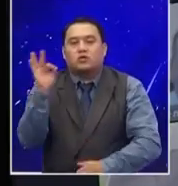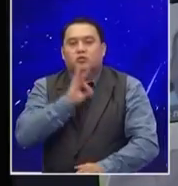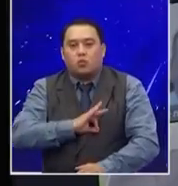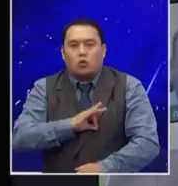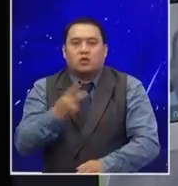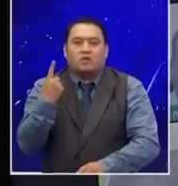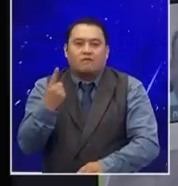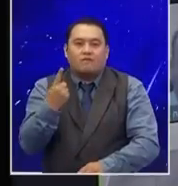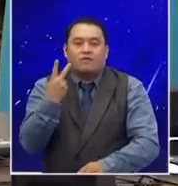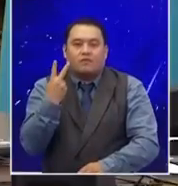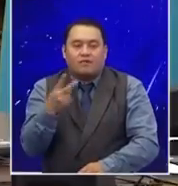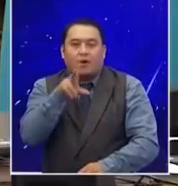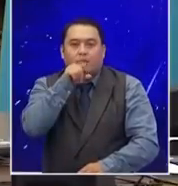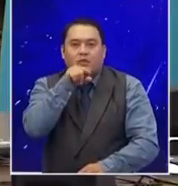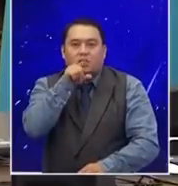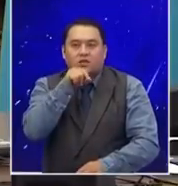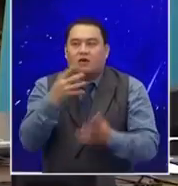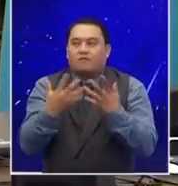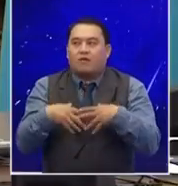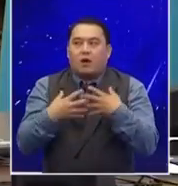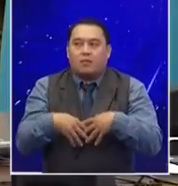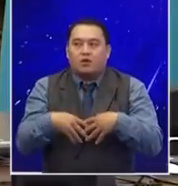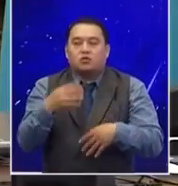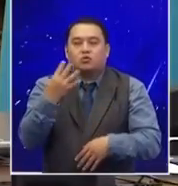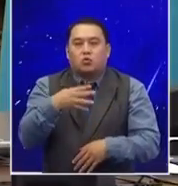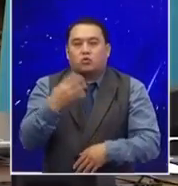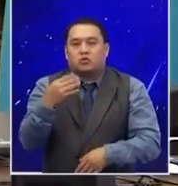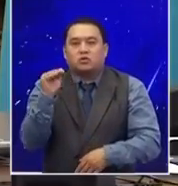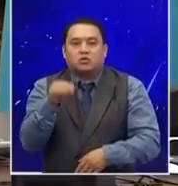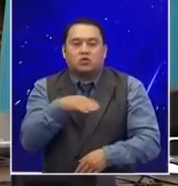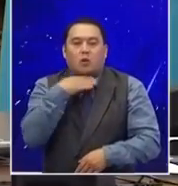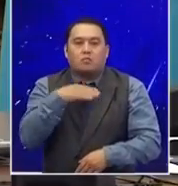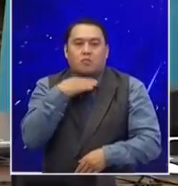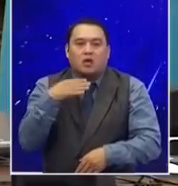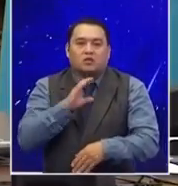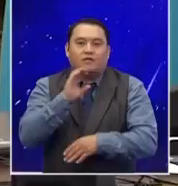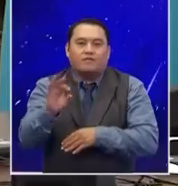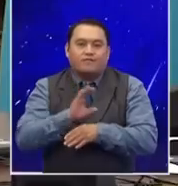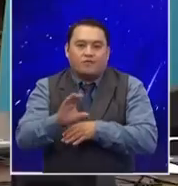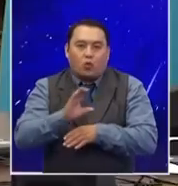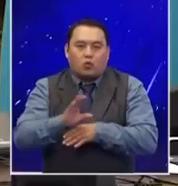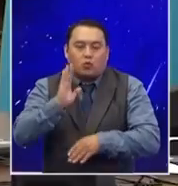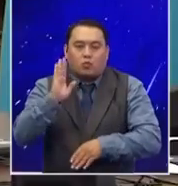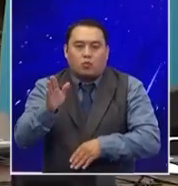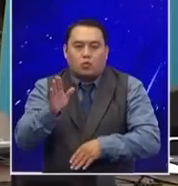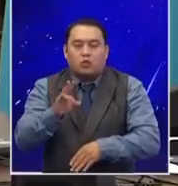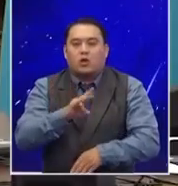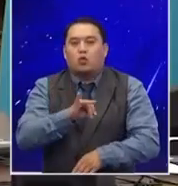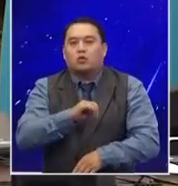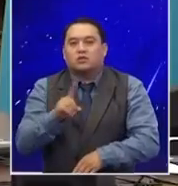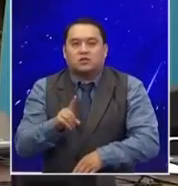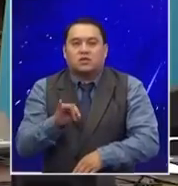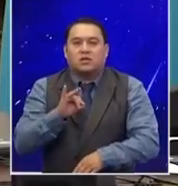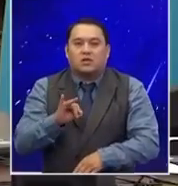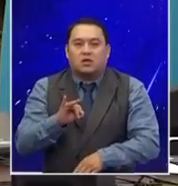две птицефабрики общей мощностью 44 тысяч тонн мяса птицы в год. Это Наурус Агро и